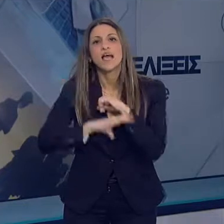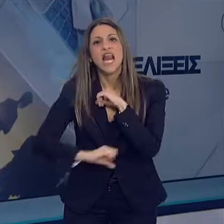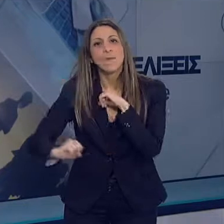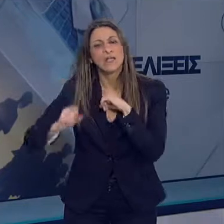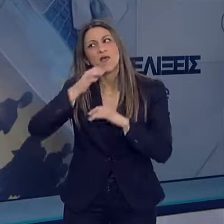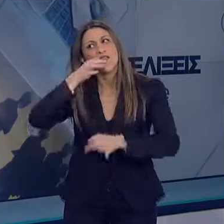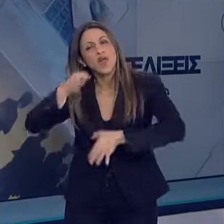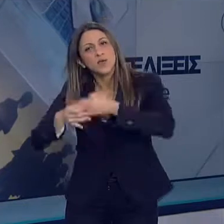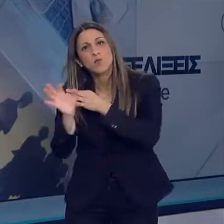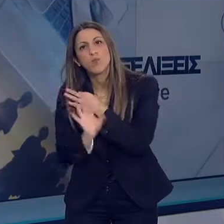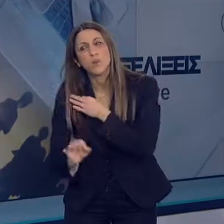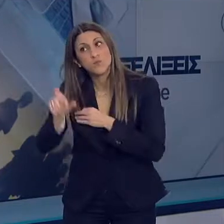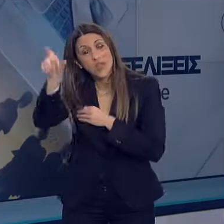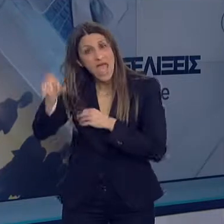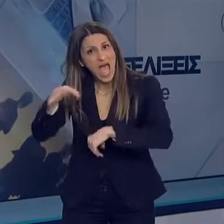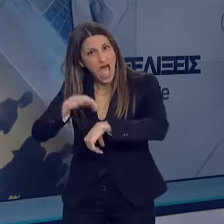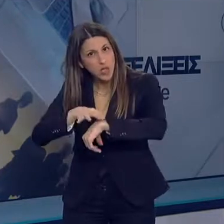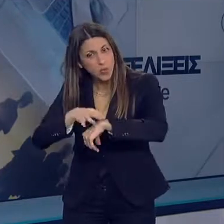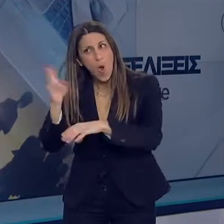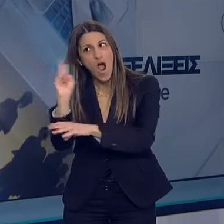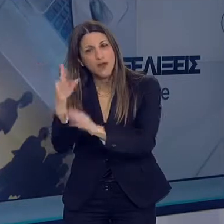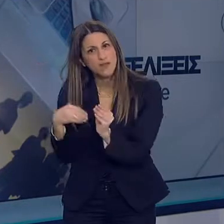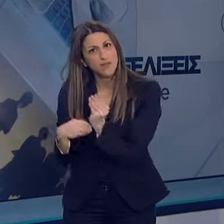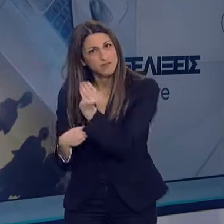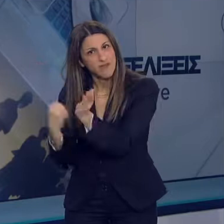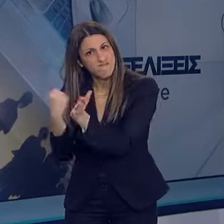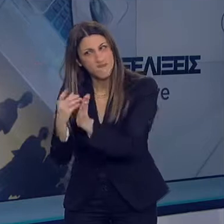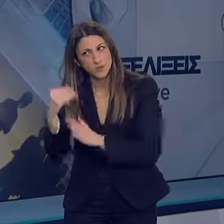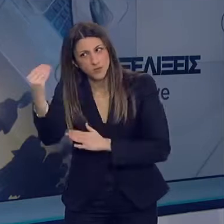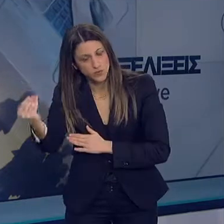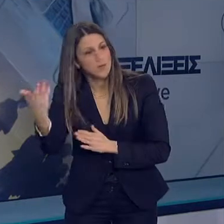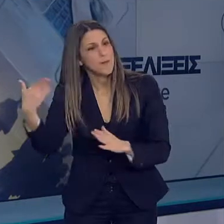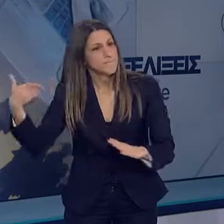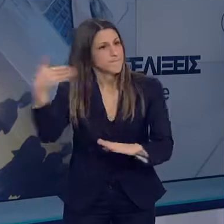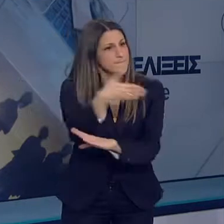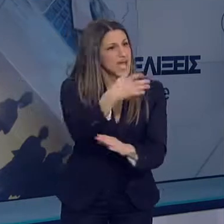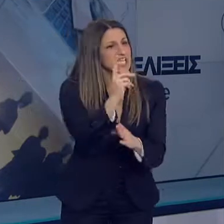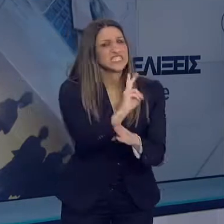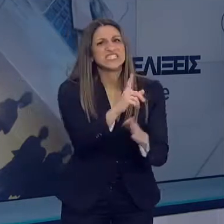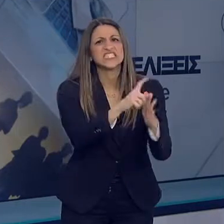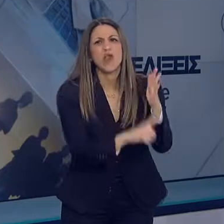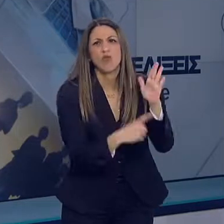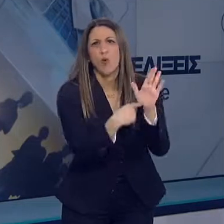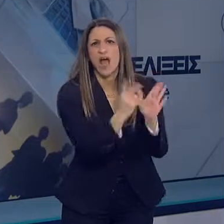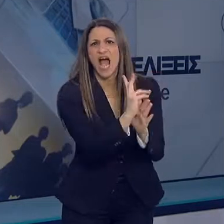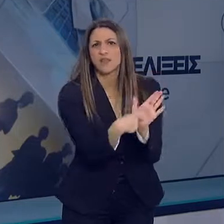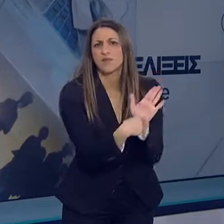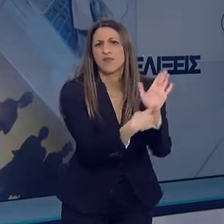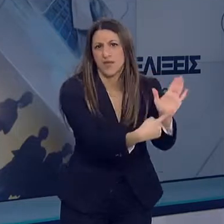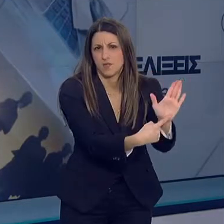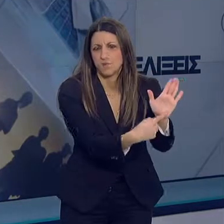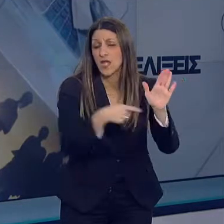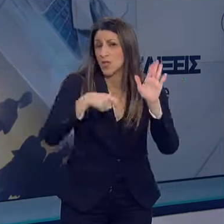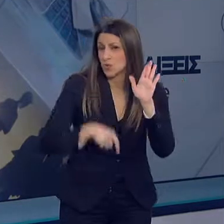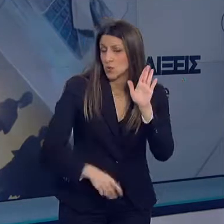νοσοκομείο που θα φαίνεται η διάρκεια της θεραπείας του και θα τη δείχνει στην υποδοχή του ξενοδοχείου. Το Υπουργείο Υγείας στις επόμενες ώρες θα στείλει άμεσα σχετικό